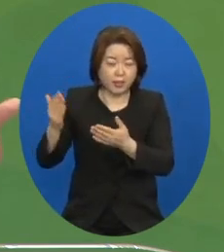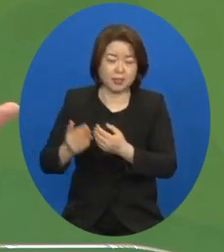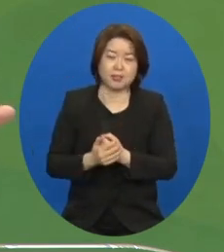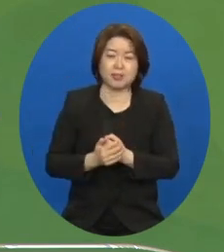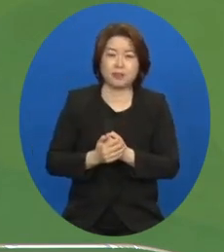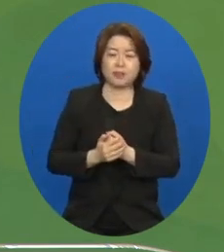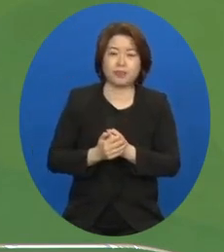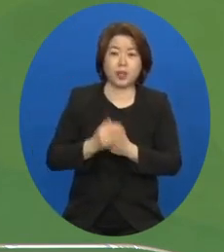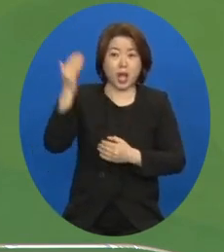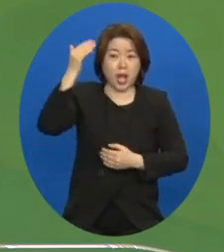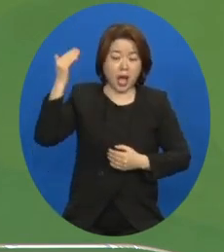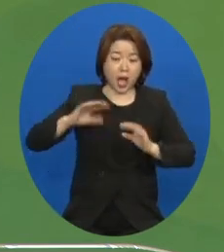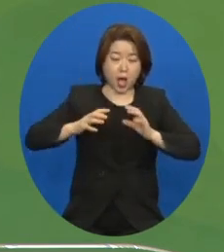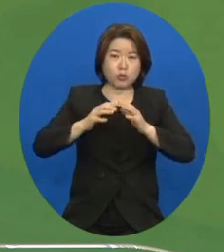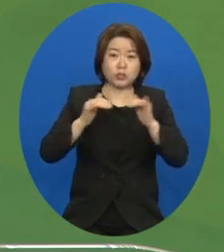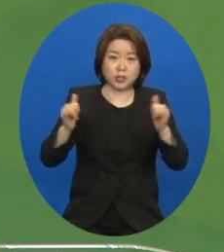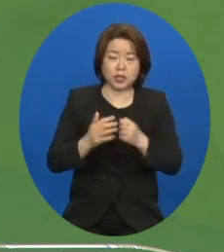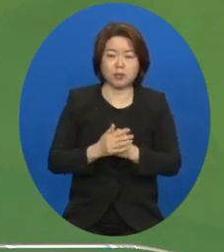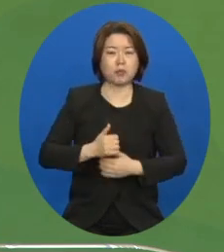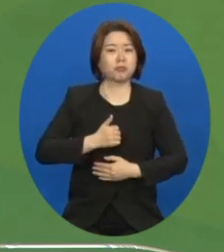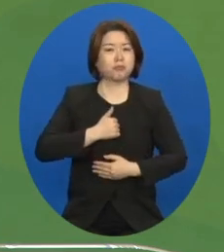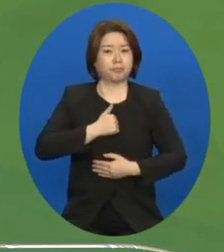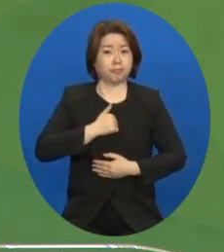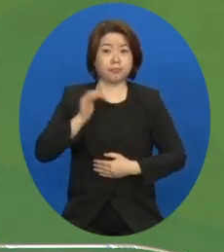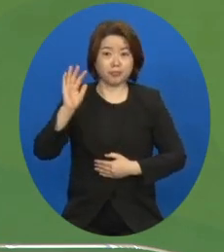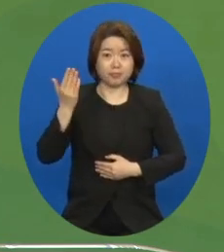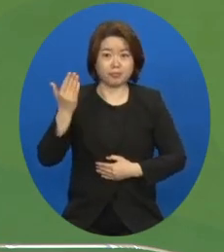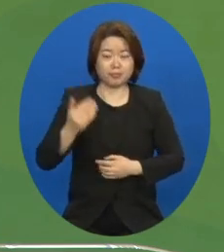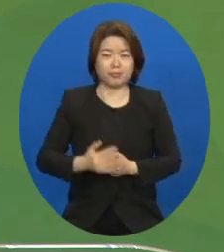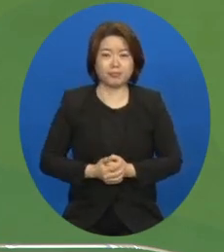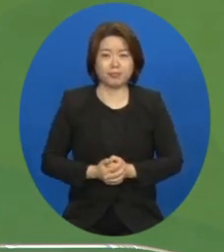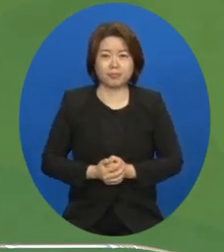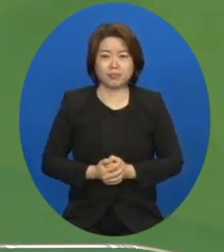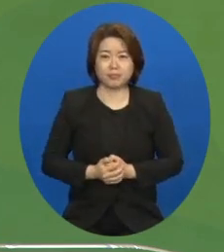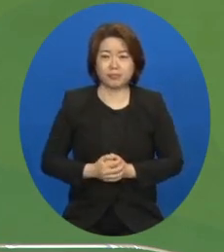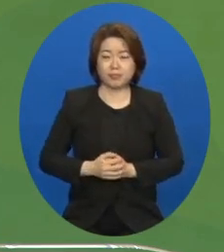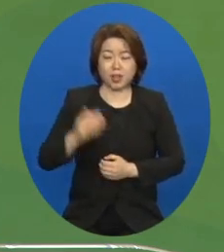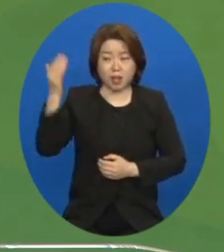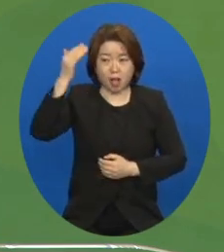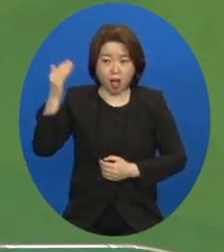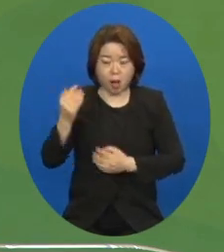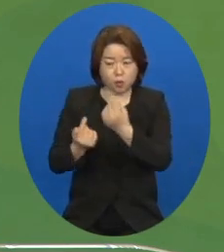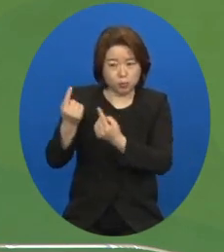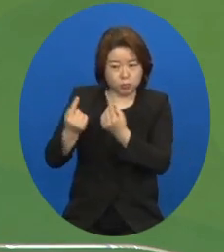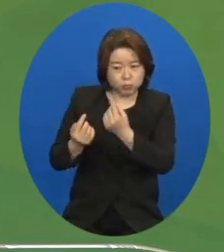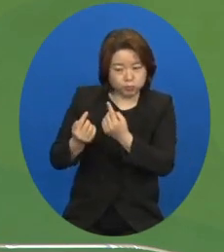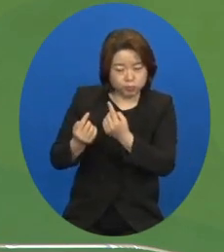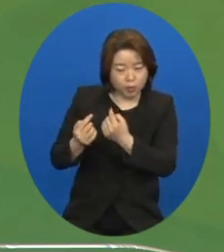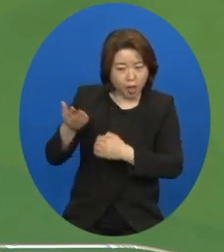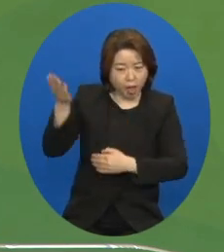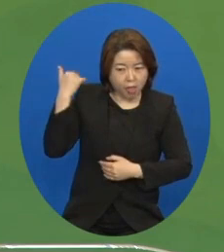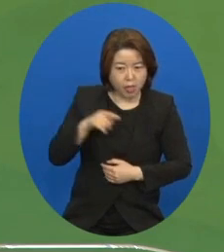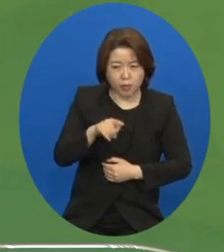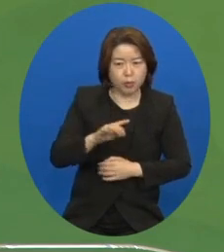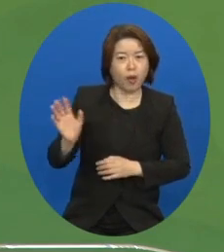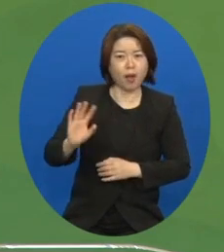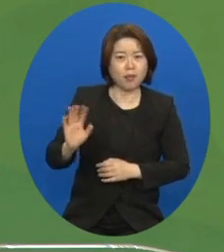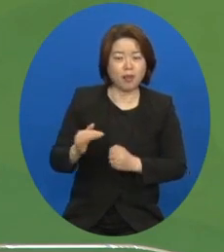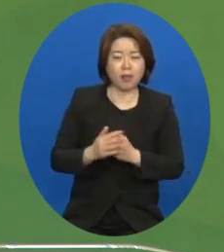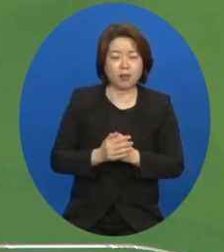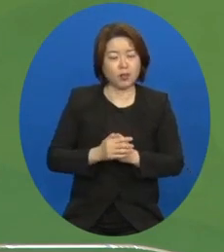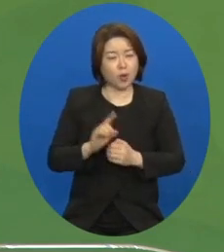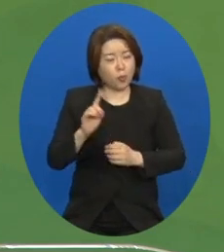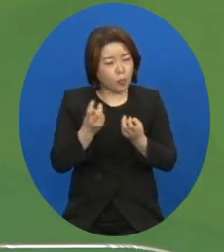우리나라 국민들에게는 상당한 자부심이 되기도 했어요. 우리나라가 보통 이런 나라가 아니었는데 어떻게